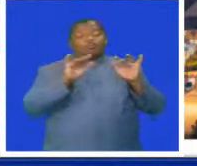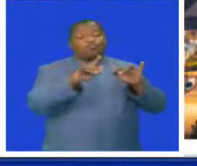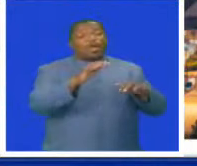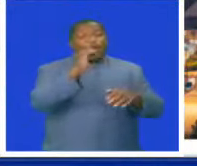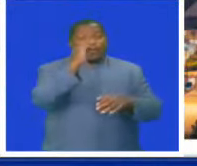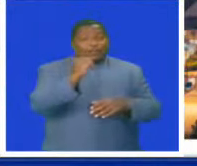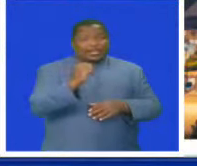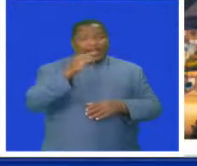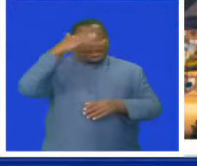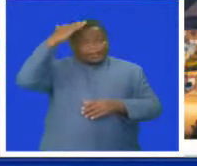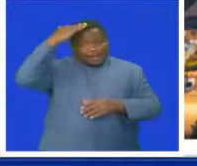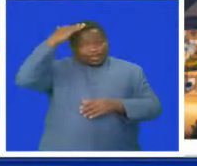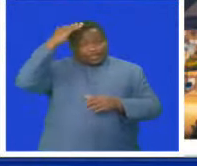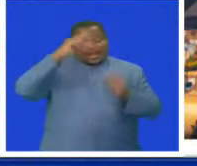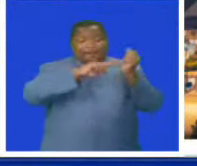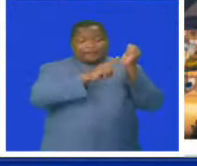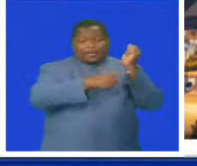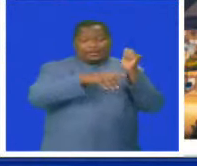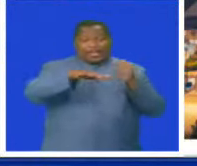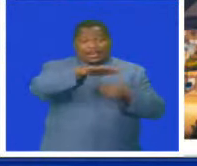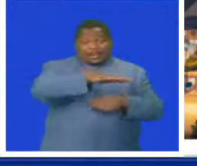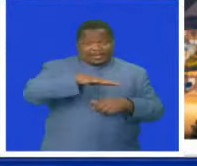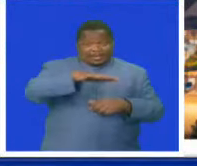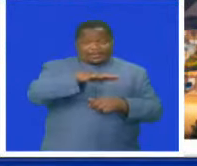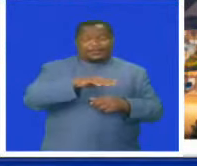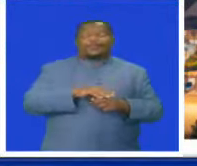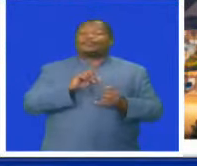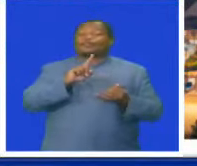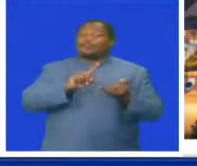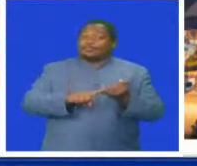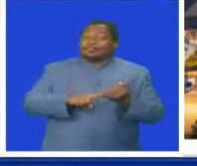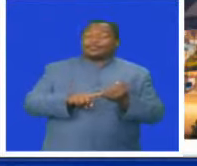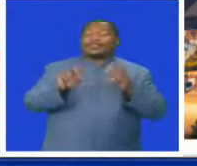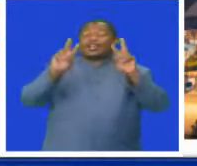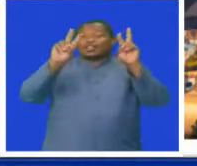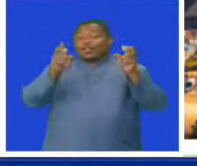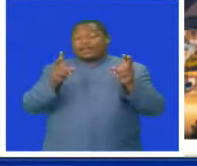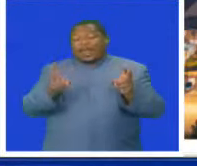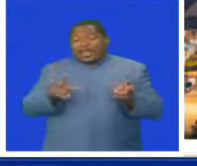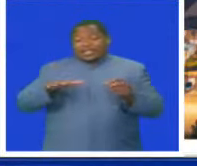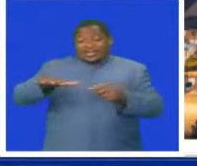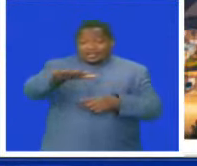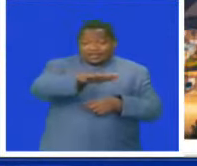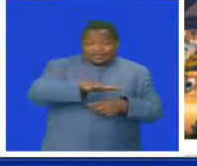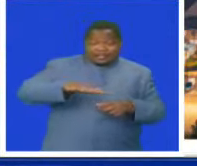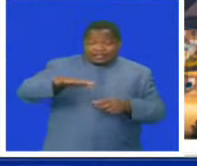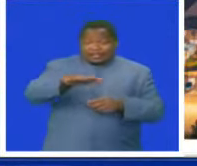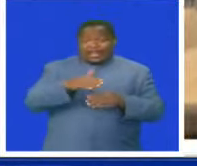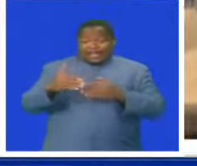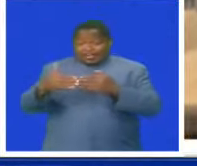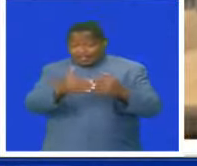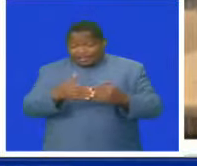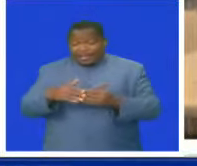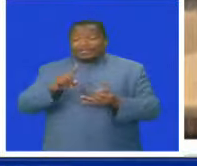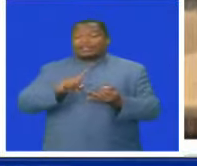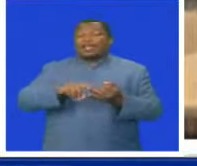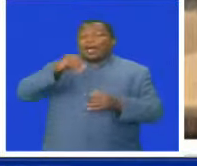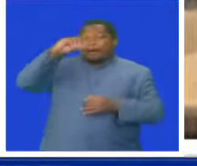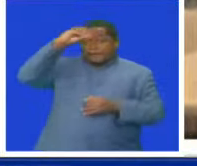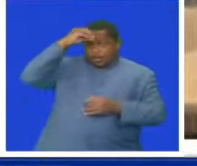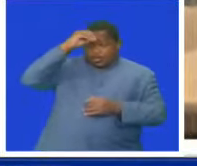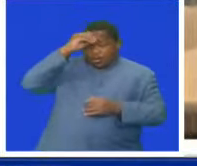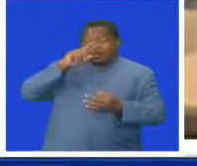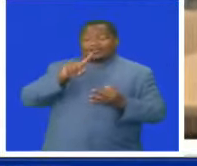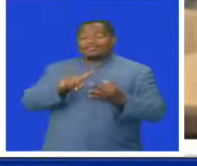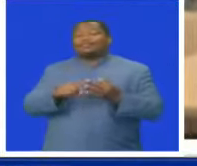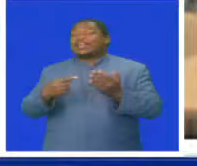betekuvakasha temvelo emaphoyisa bemadolobha nebemabhizinisi kulabanye. Leli bandla libuke